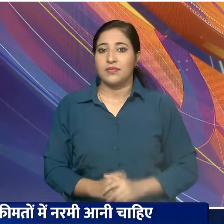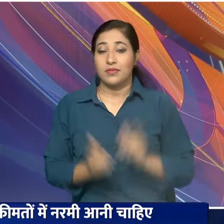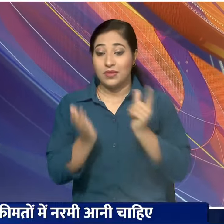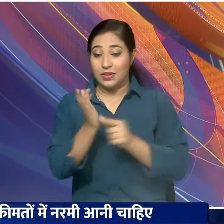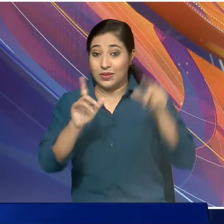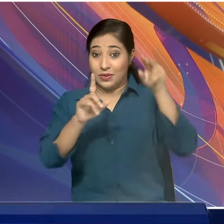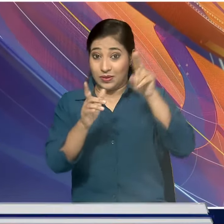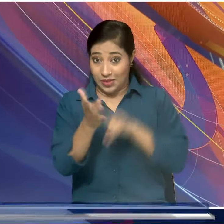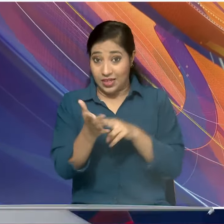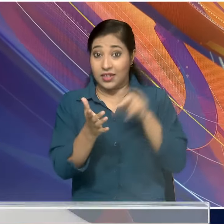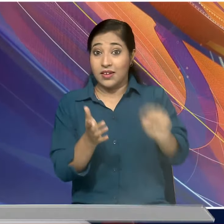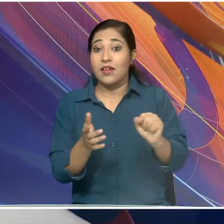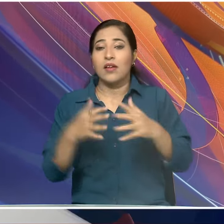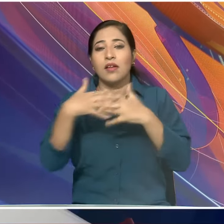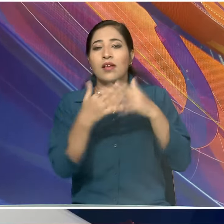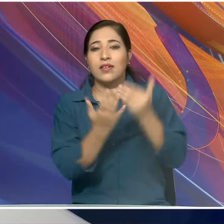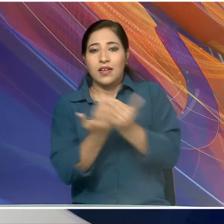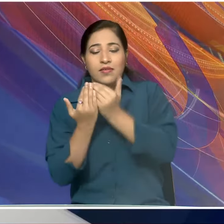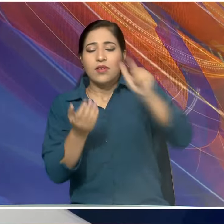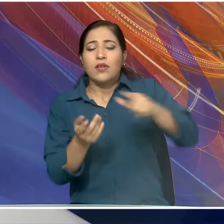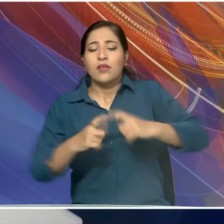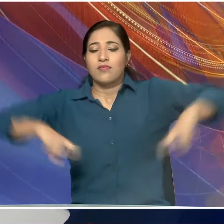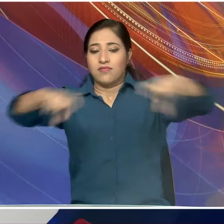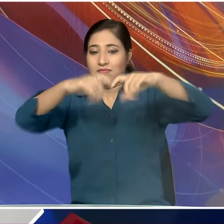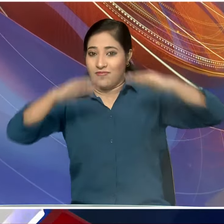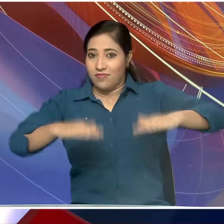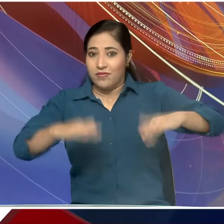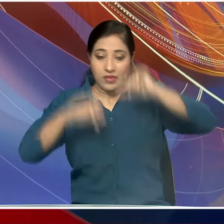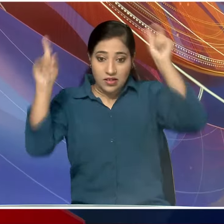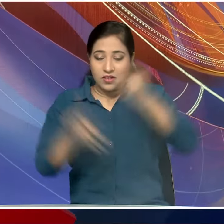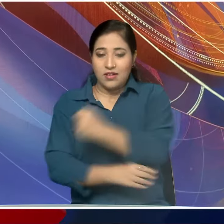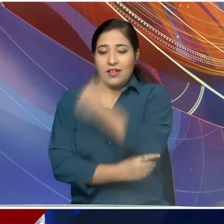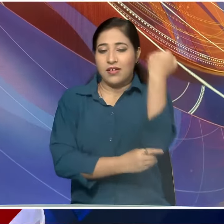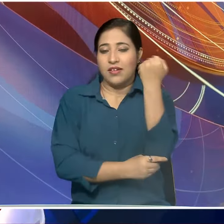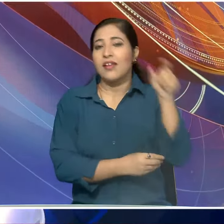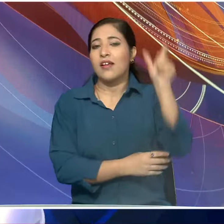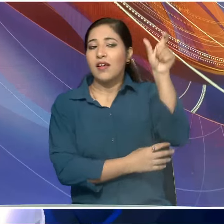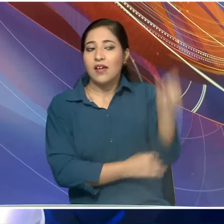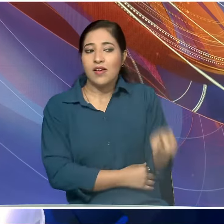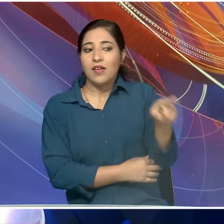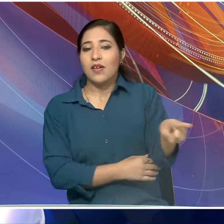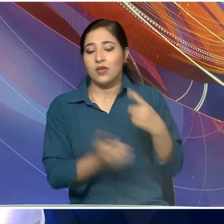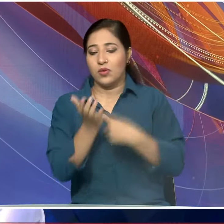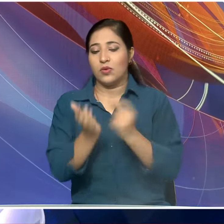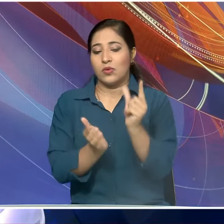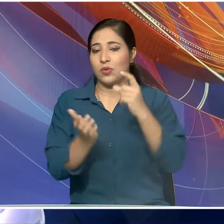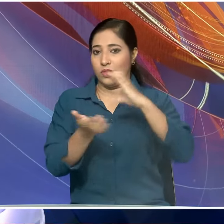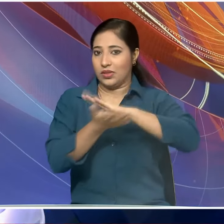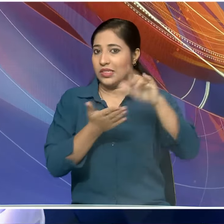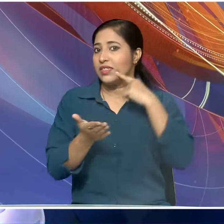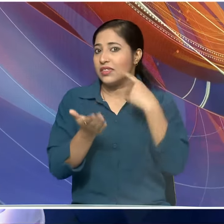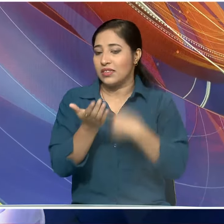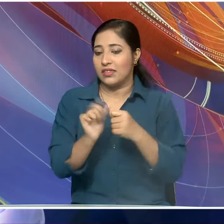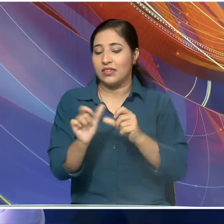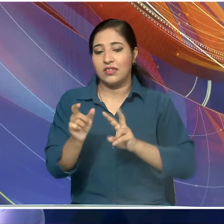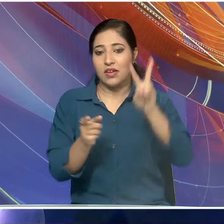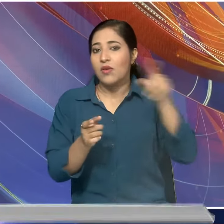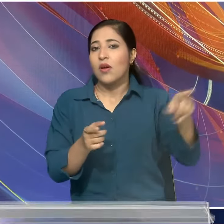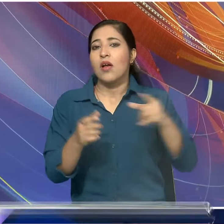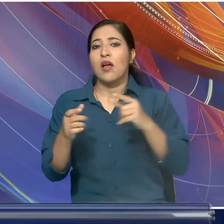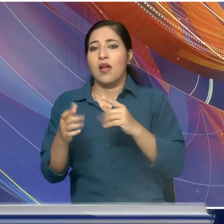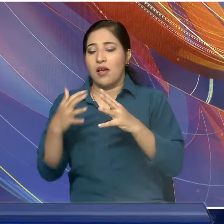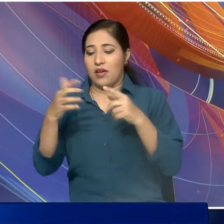संयुक्त राष्ट्र सुरक्षा परिषद की बैठक में संयुक्त राष्ट्र की भारत की तरफ से स्थायी प्रतिनिधि रुचिरा कंबोज ने रूस यूक्रेन